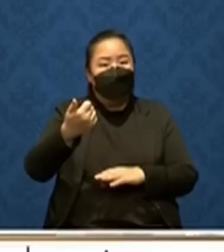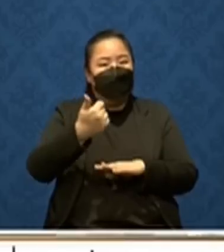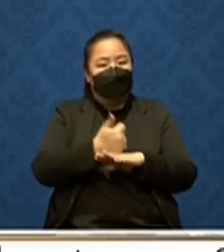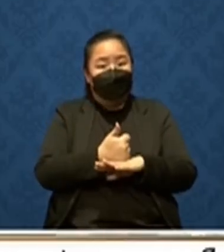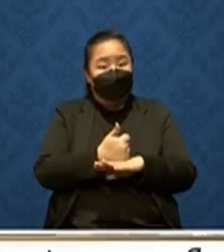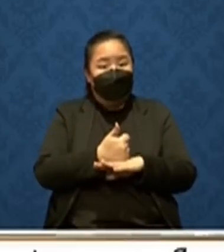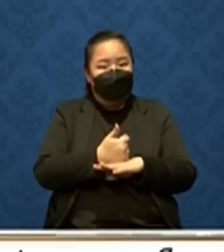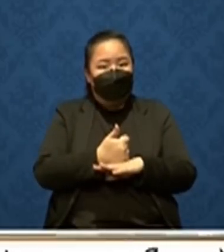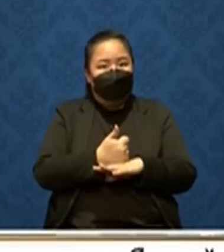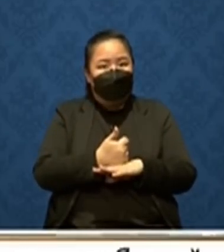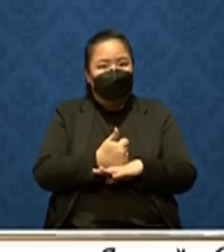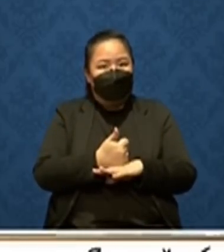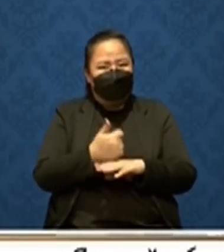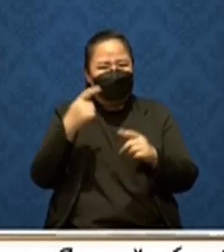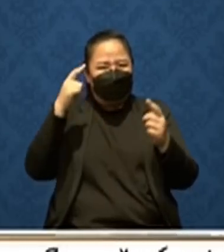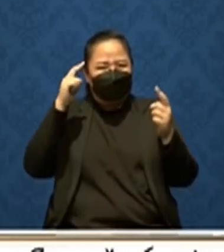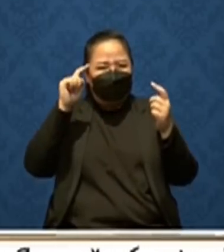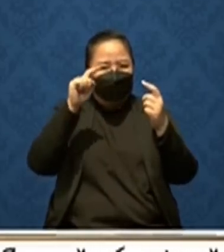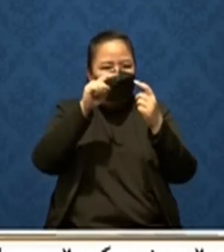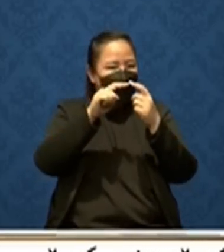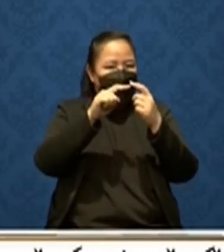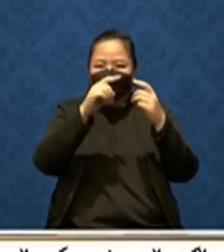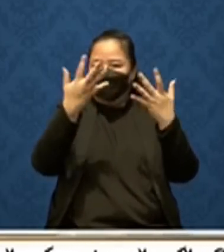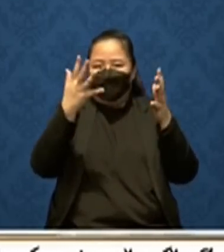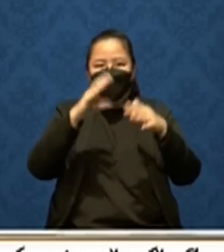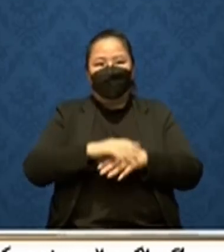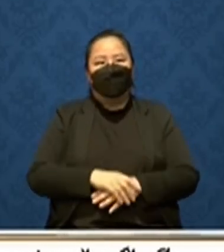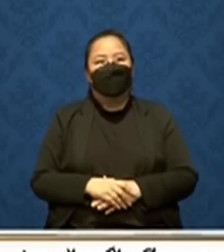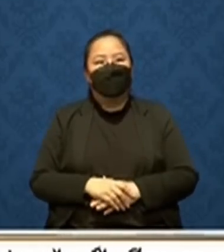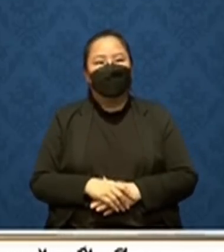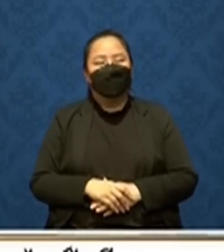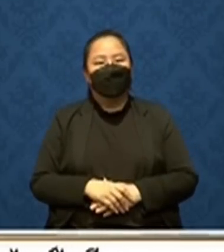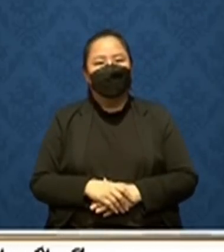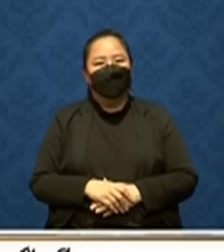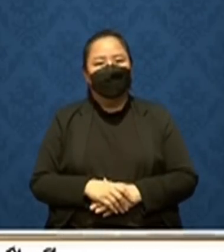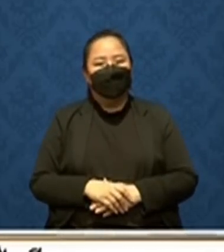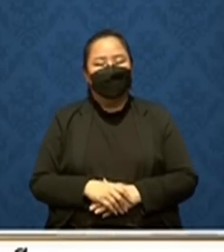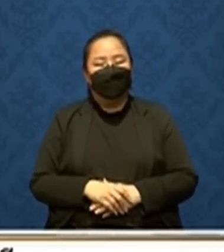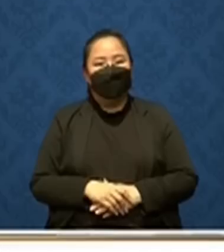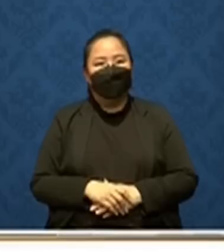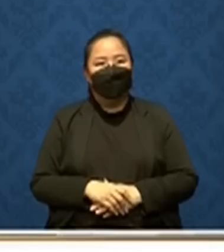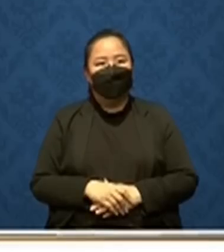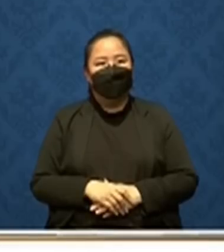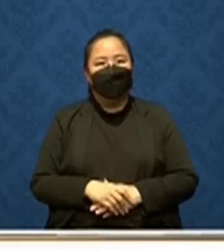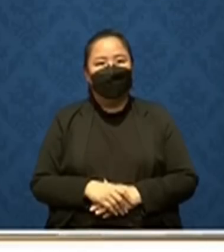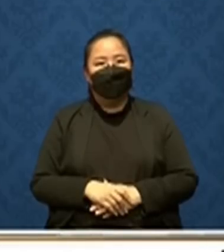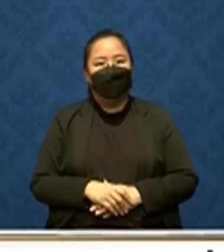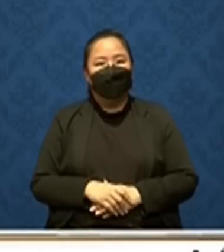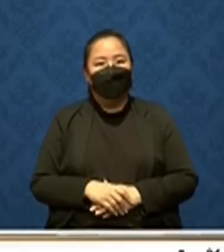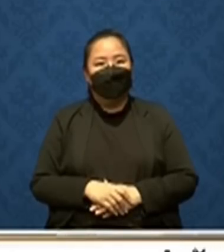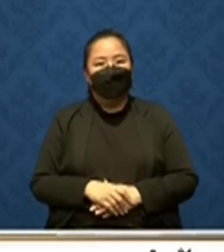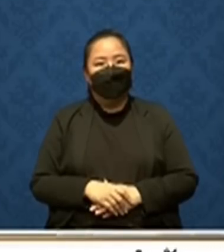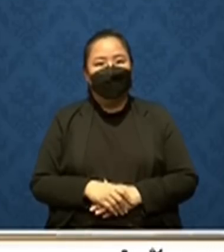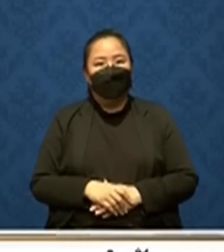ที่ไร้วิสัยทัศน์ถ้าขาดวิสัยทัศน์ม.คอยู่